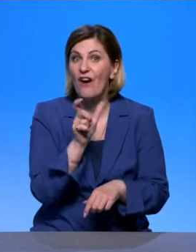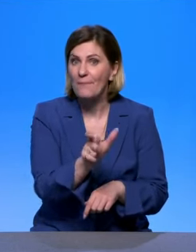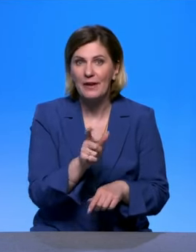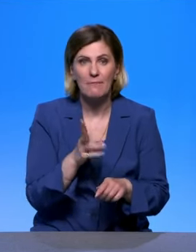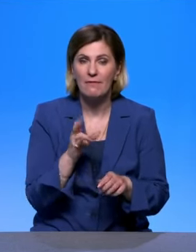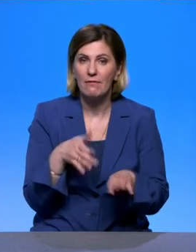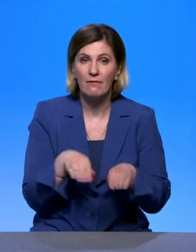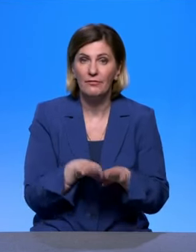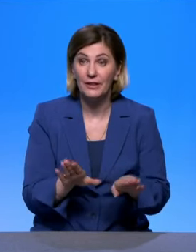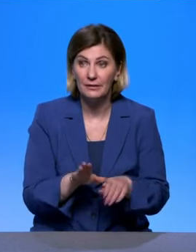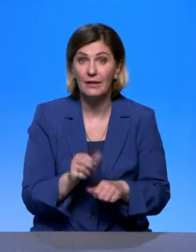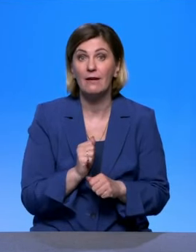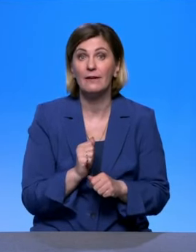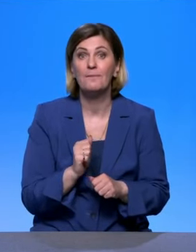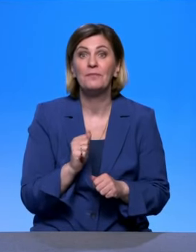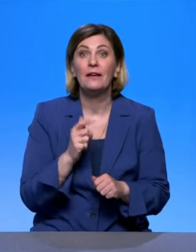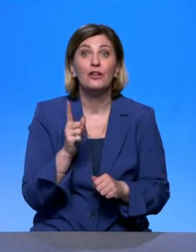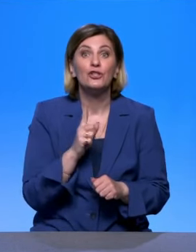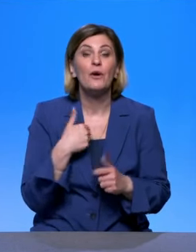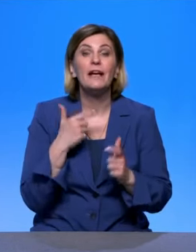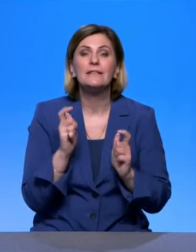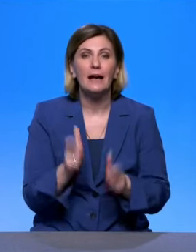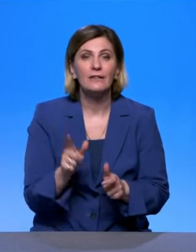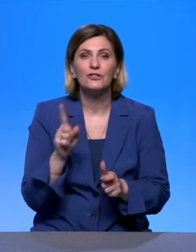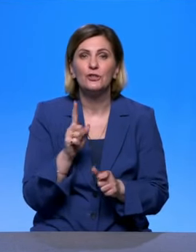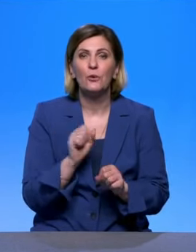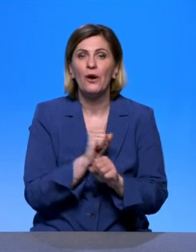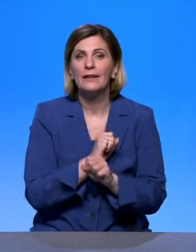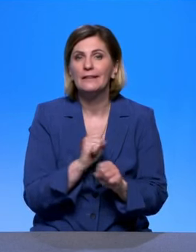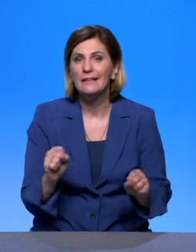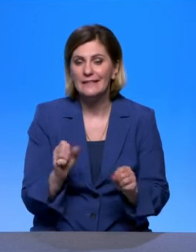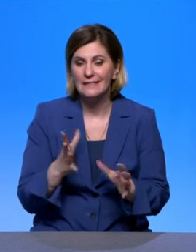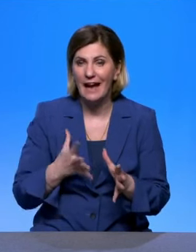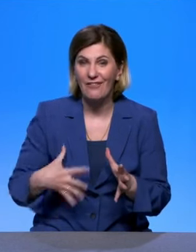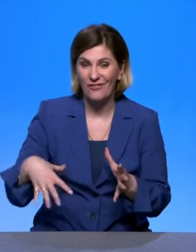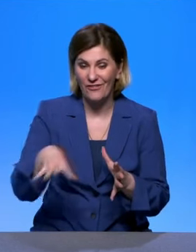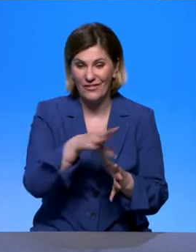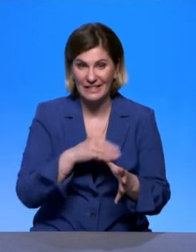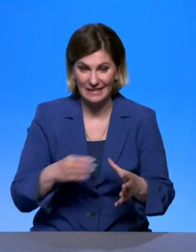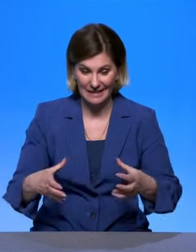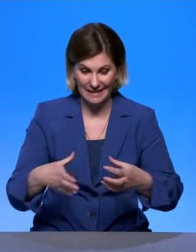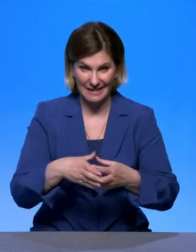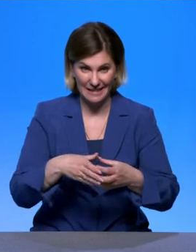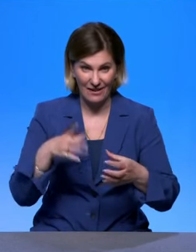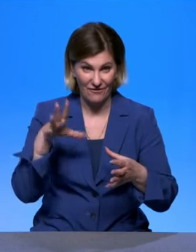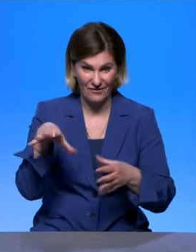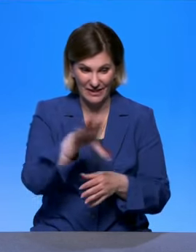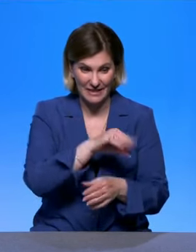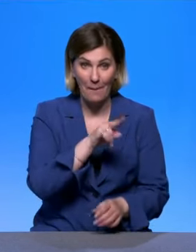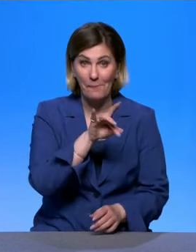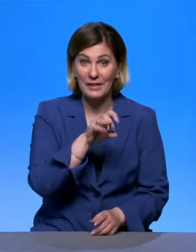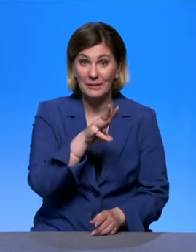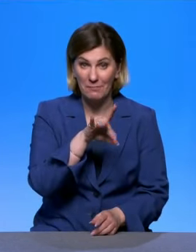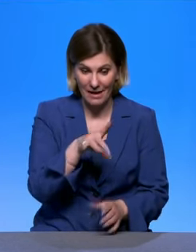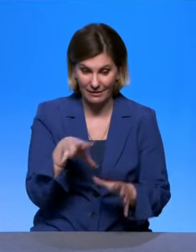нельзя объять необъятное и все предметы затолкать в рамки одного несчастного